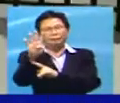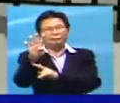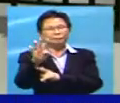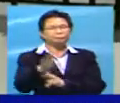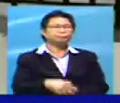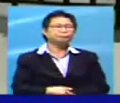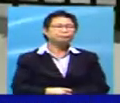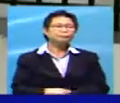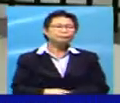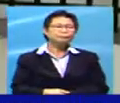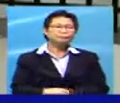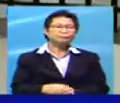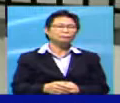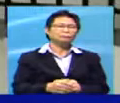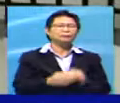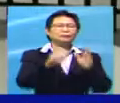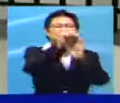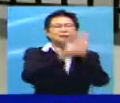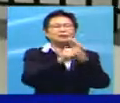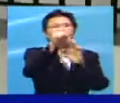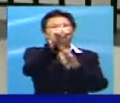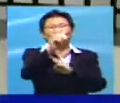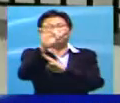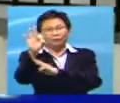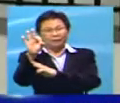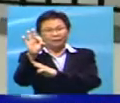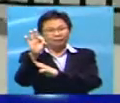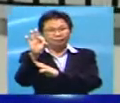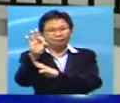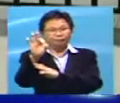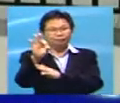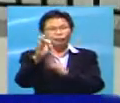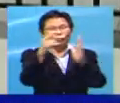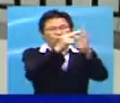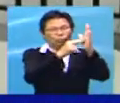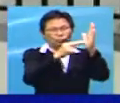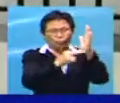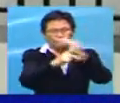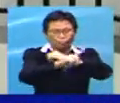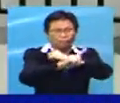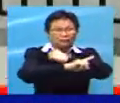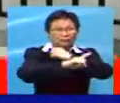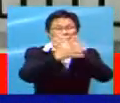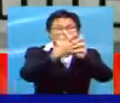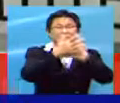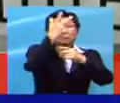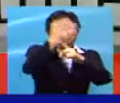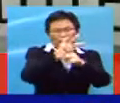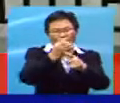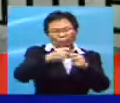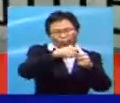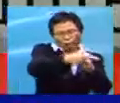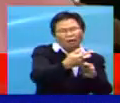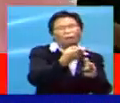Kanun Keseksaan. Seksyen 109 Kanun Keseksaan memperuntuk hukuman penjara maksimum 3 bulan atau denda